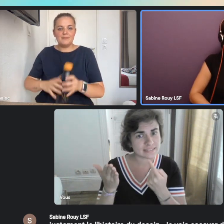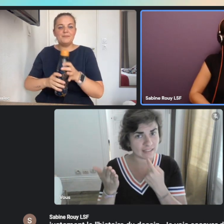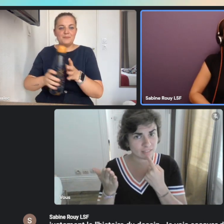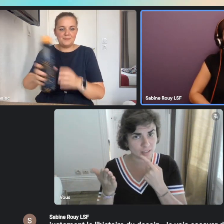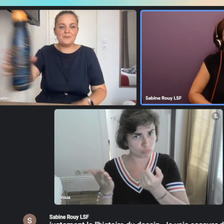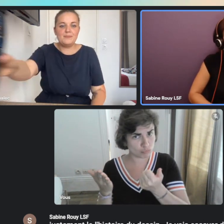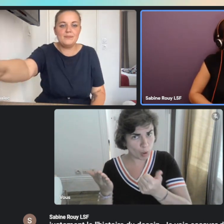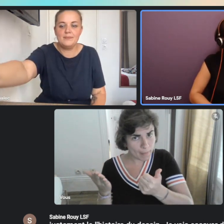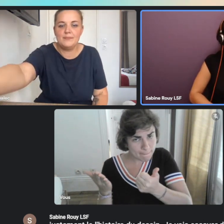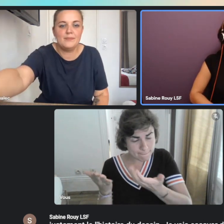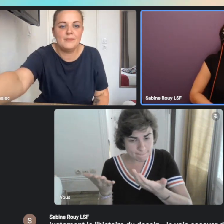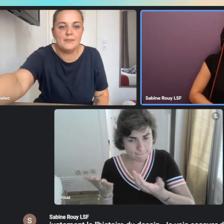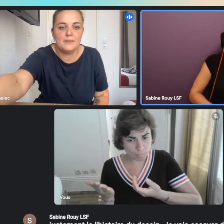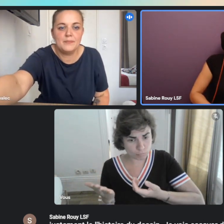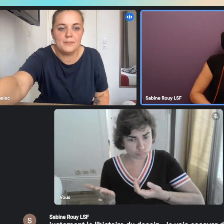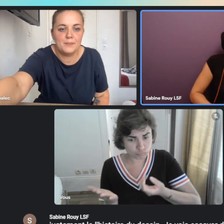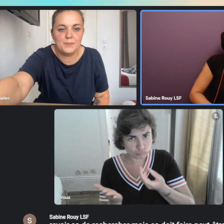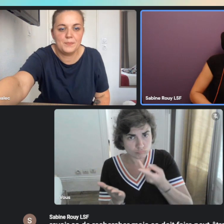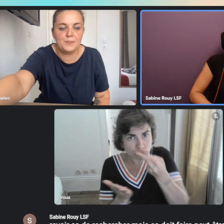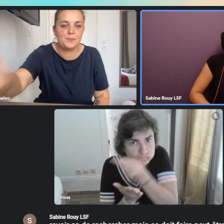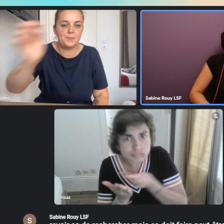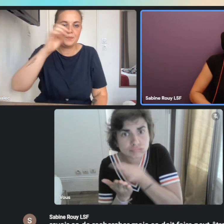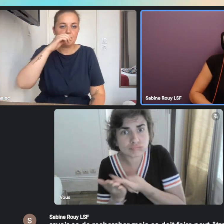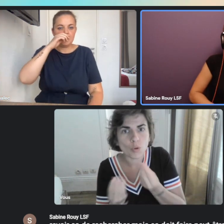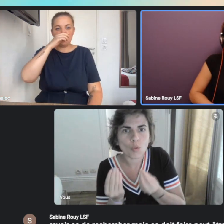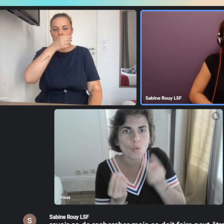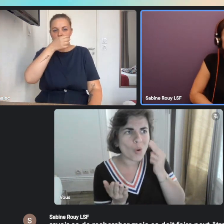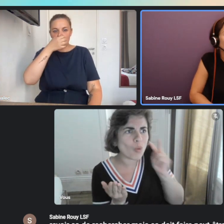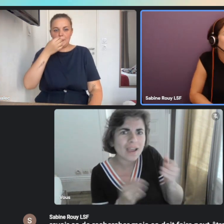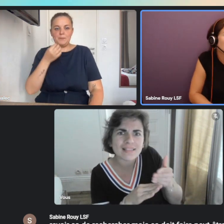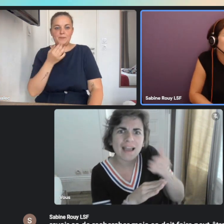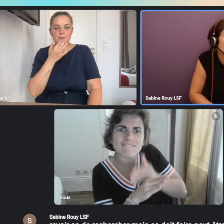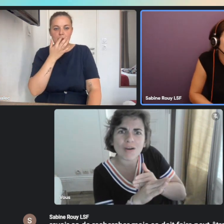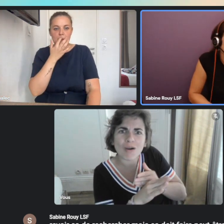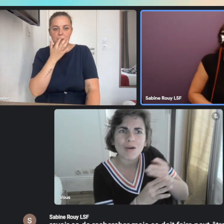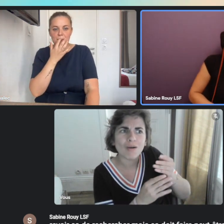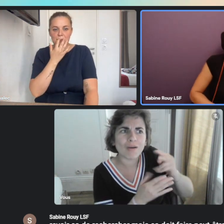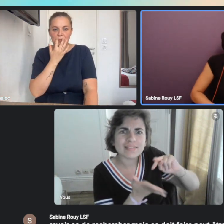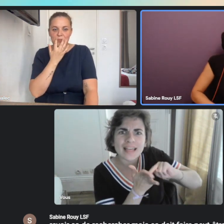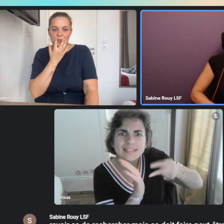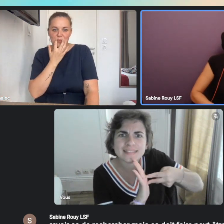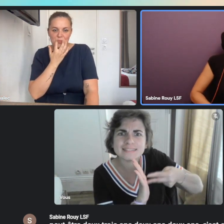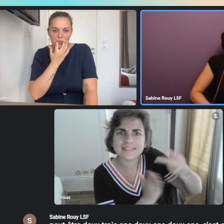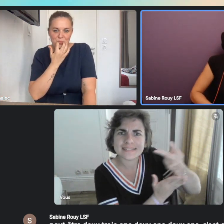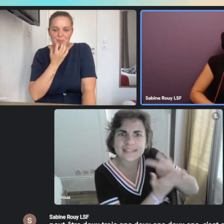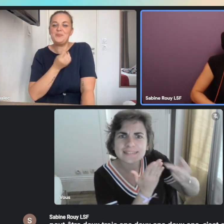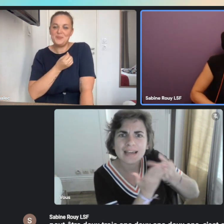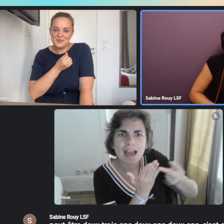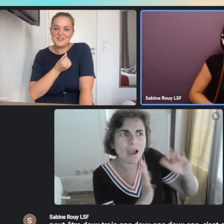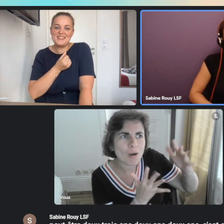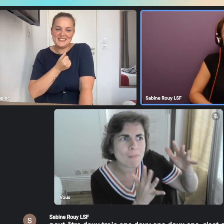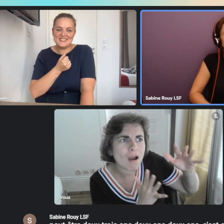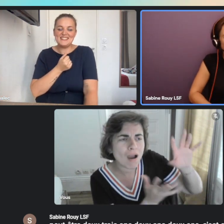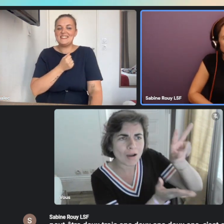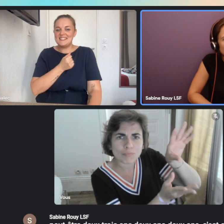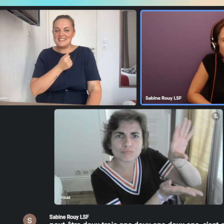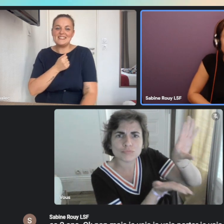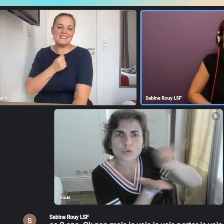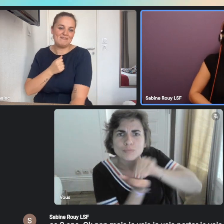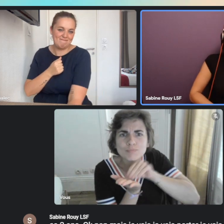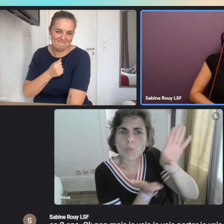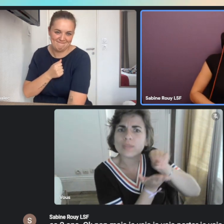Et concernant justement donc les dessins, c'est-à-dire que, tu t'es mis à dessiner de toi-même ou alors est-ce qu'auparavant tu as vu des techniques